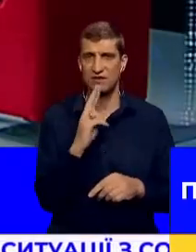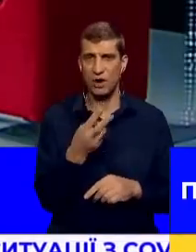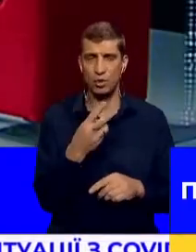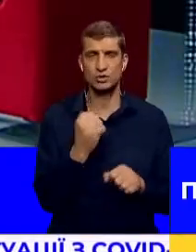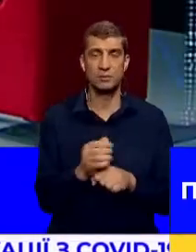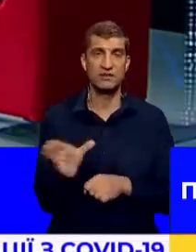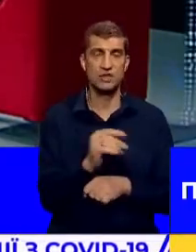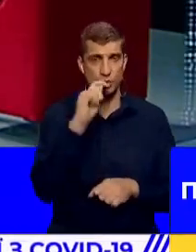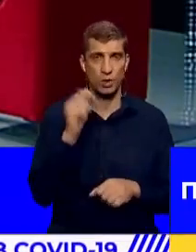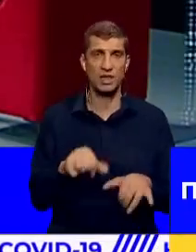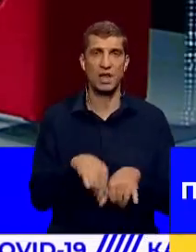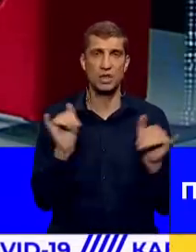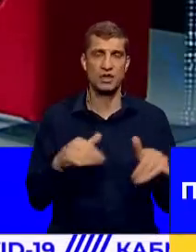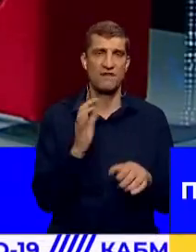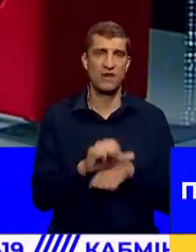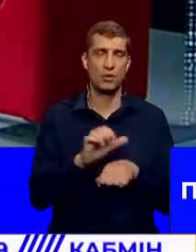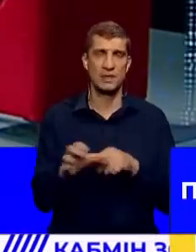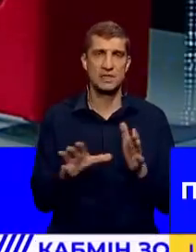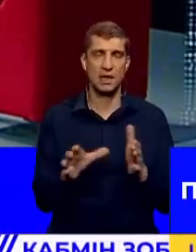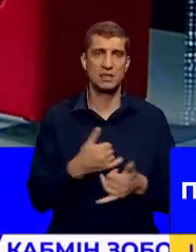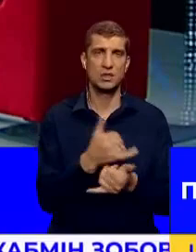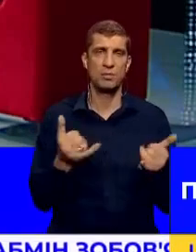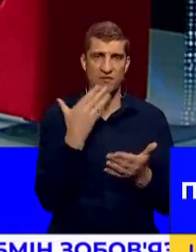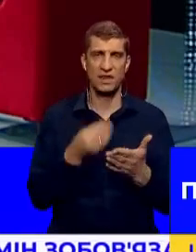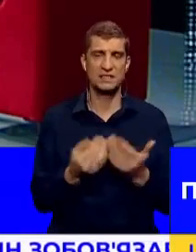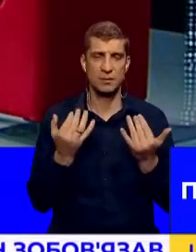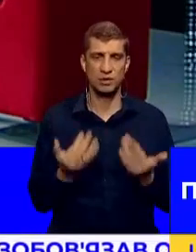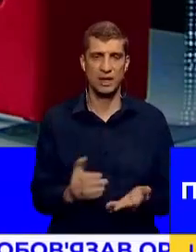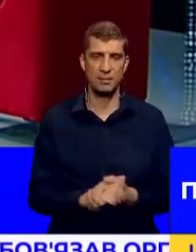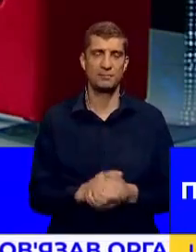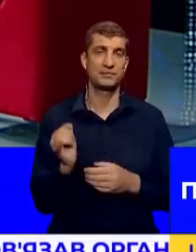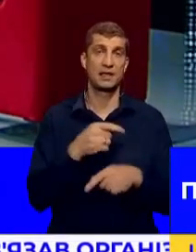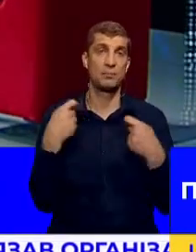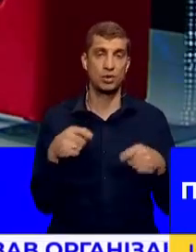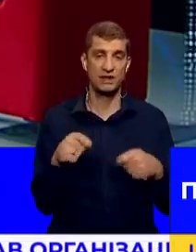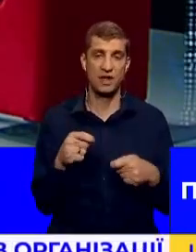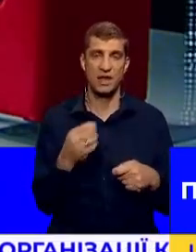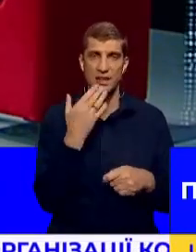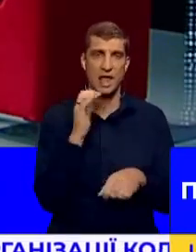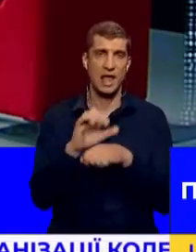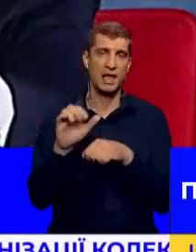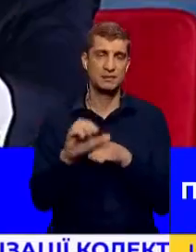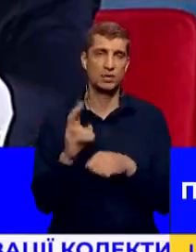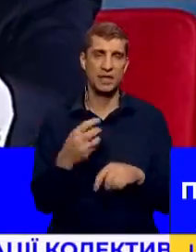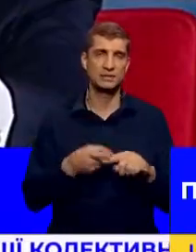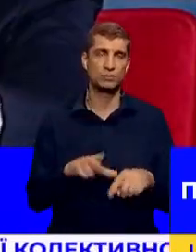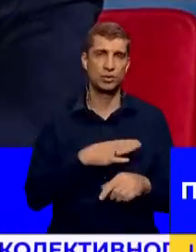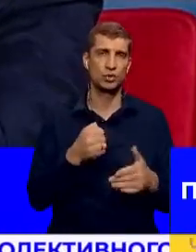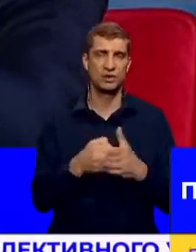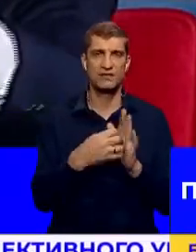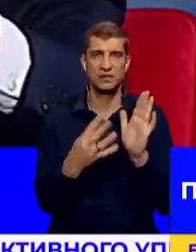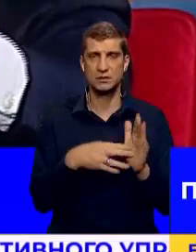Україна наростила виробництво електроенергії, забезпечила власні потреби і продавала на експорт, як це було до 2019